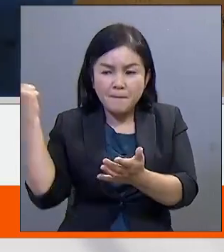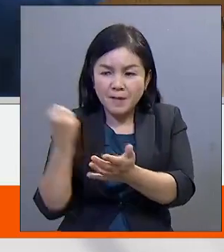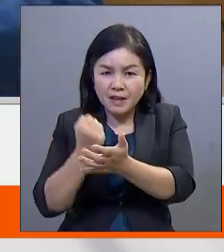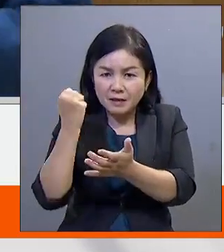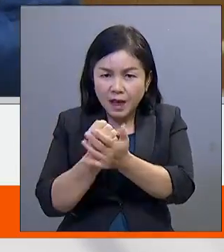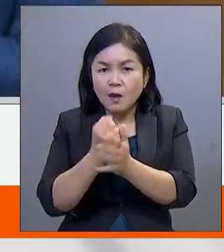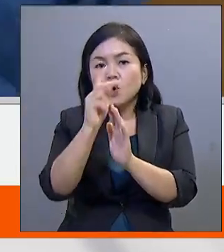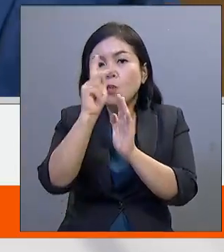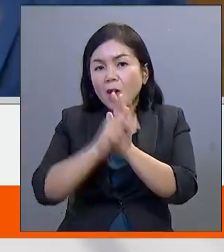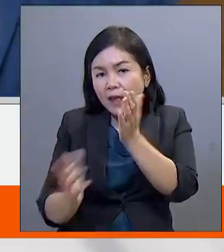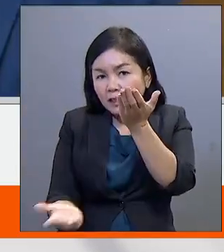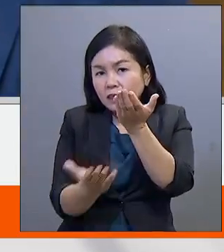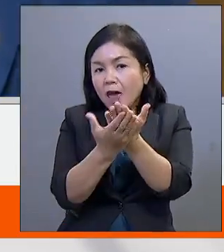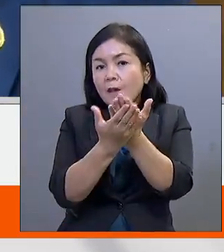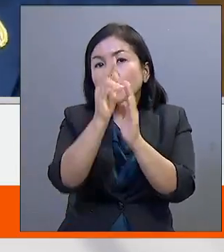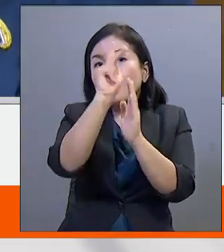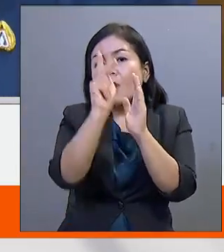วา่